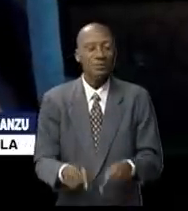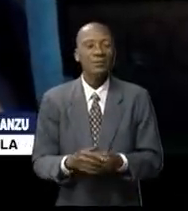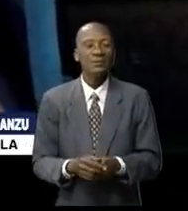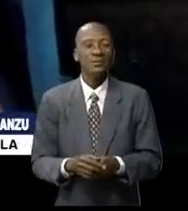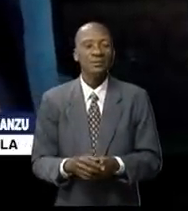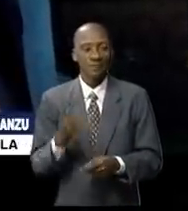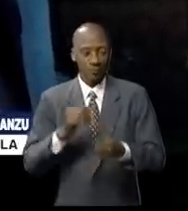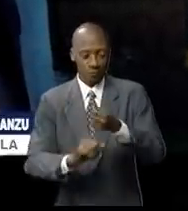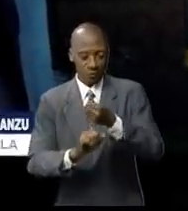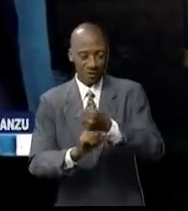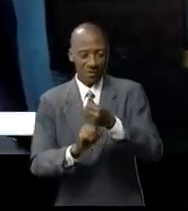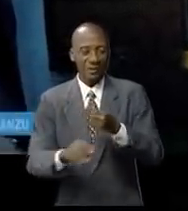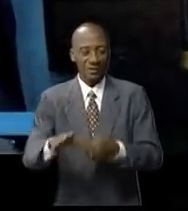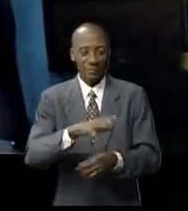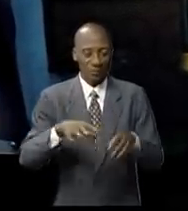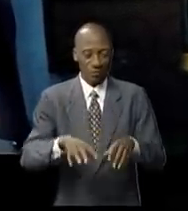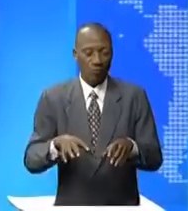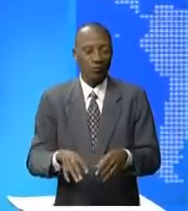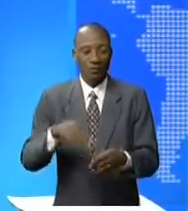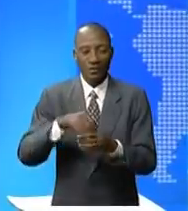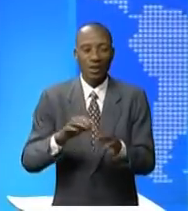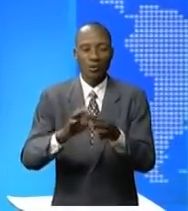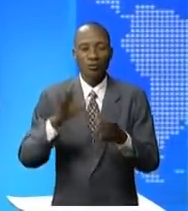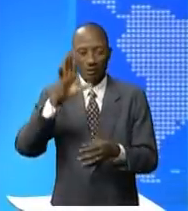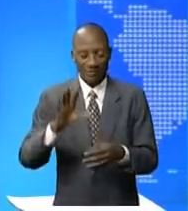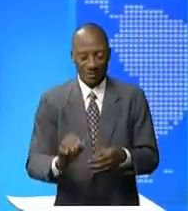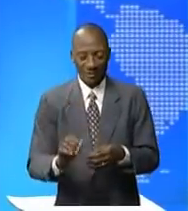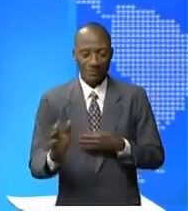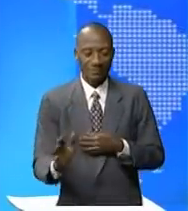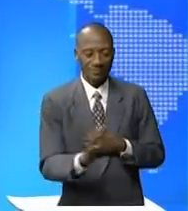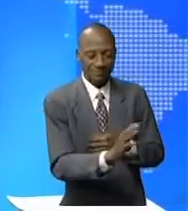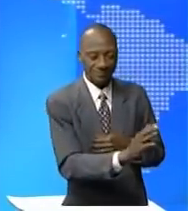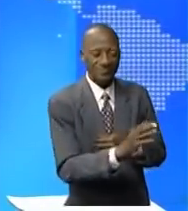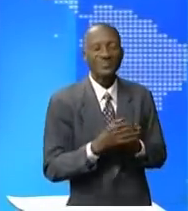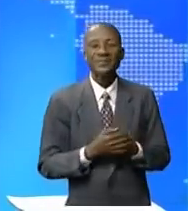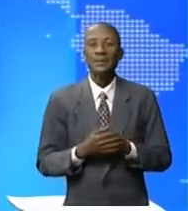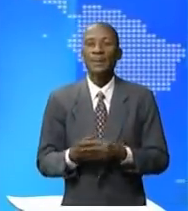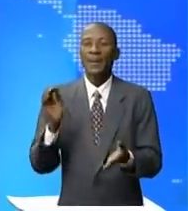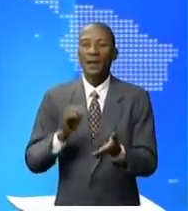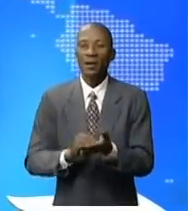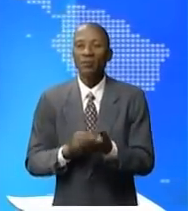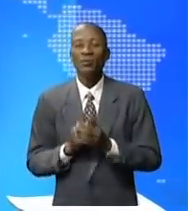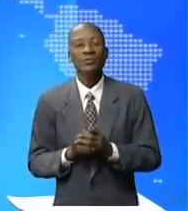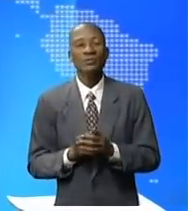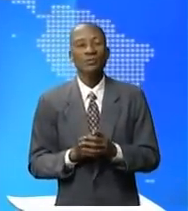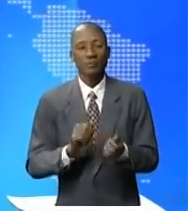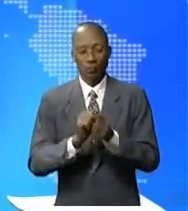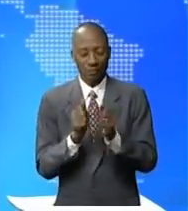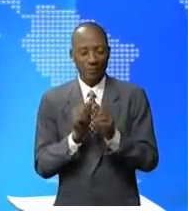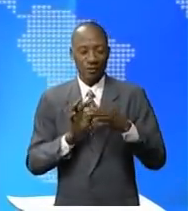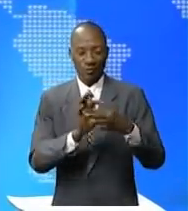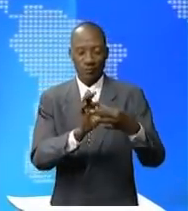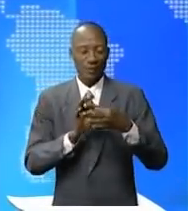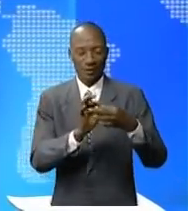à la tête de l'Union africaine. Et diplomatie, parlons-en encore dans ces journaux où les questions des coopérations